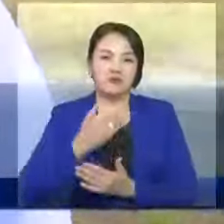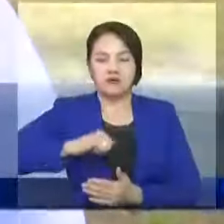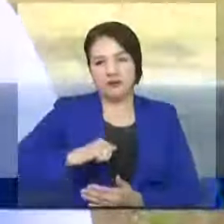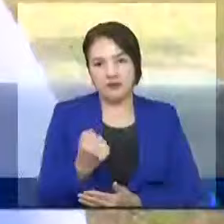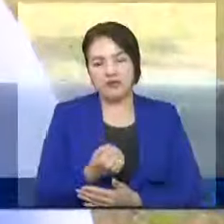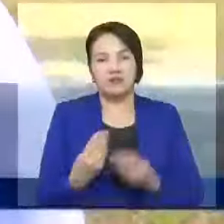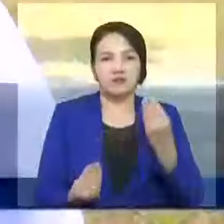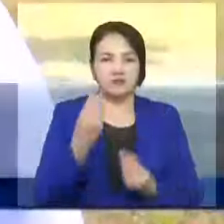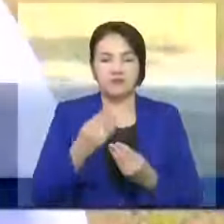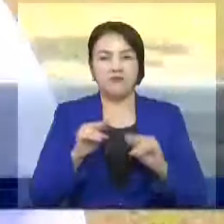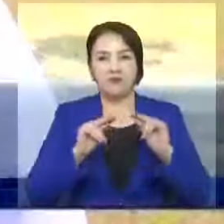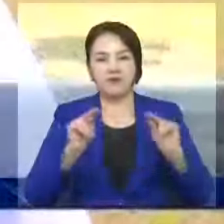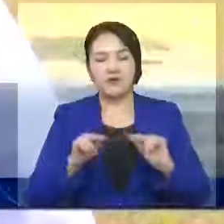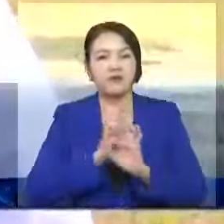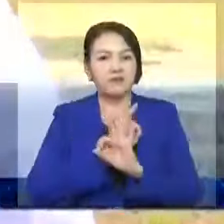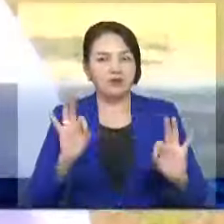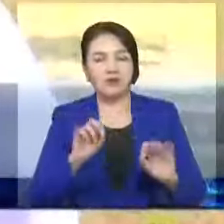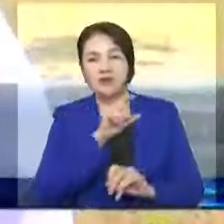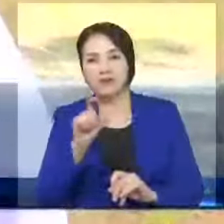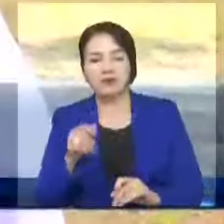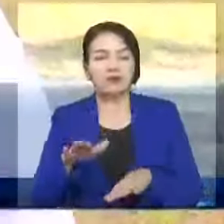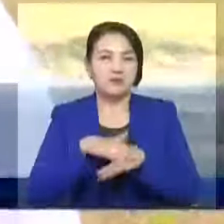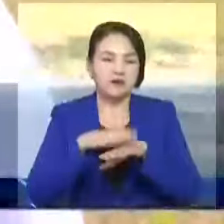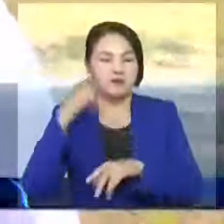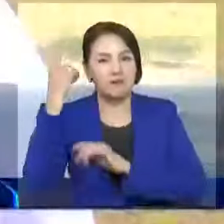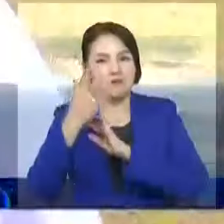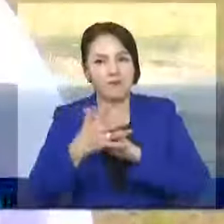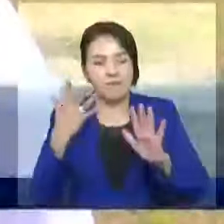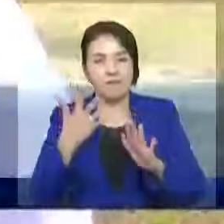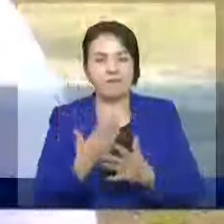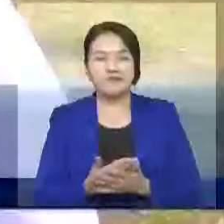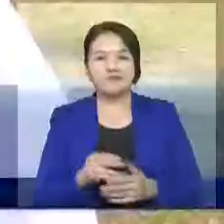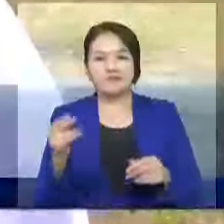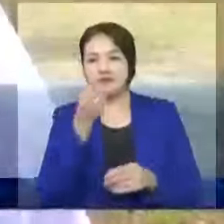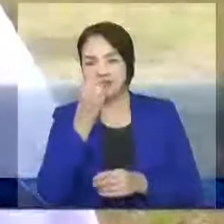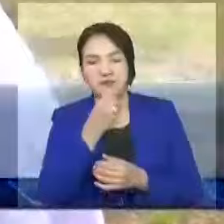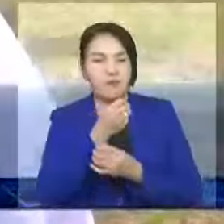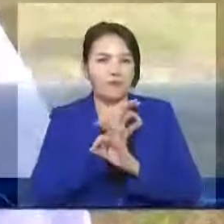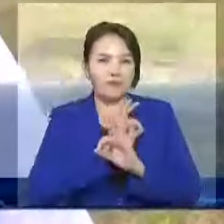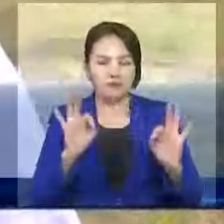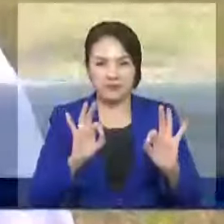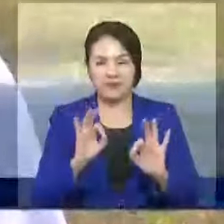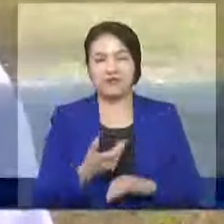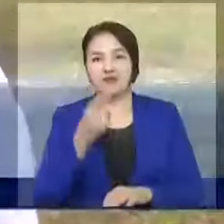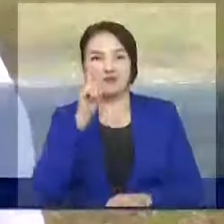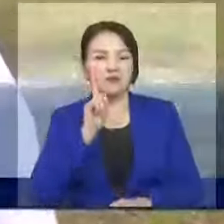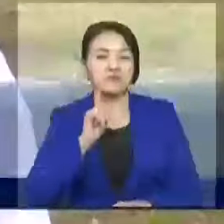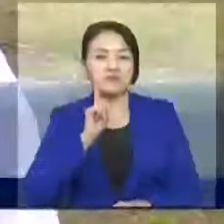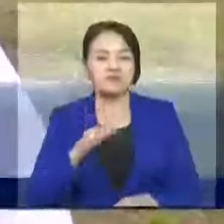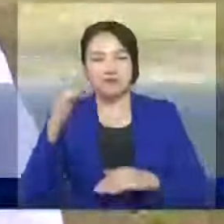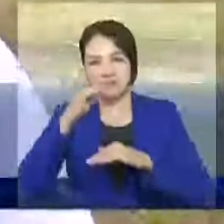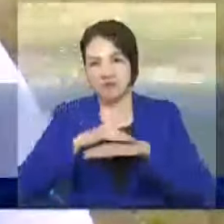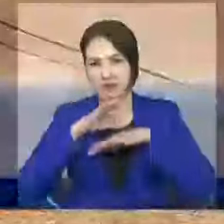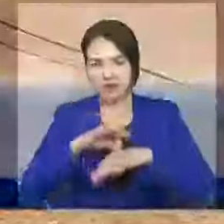веселимся, играем. Учителя просто прекрасные люди, такие добрые, понимающие. Про питание вообще молчу. Все шикарно и очень вкусно. По